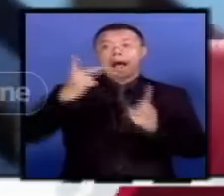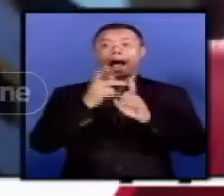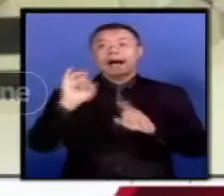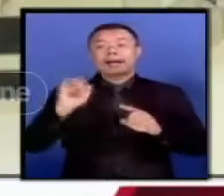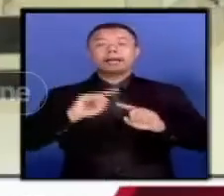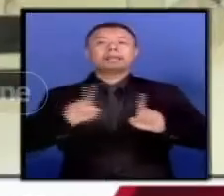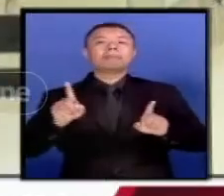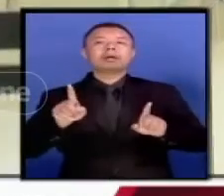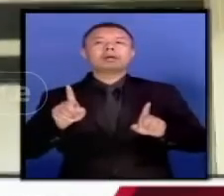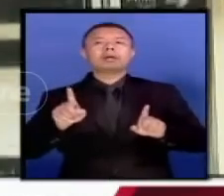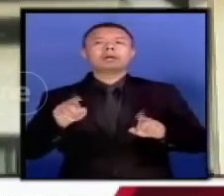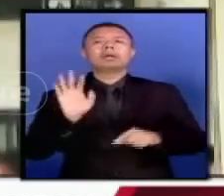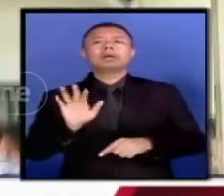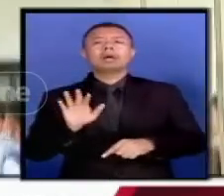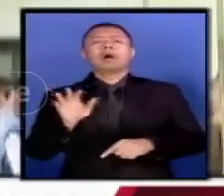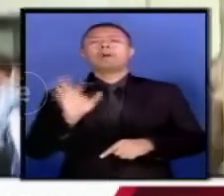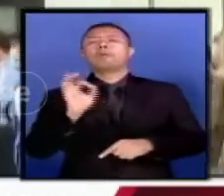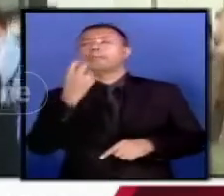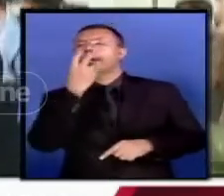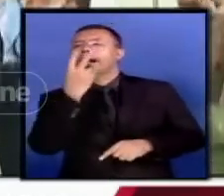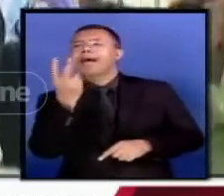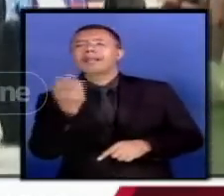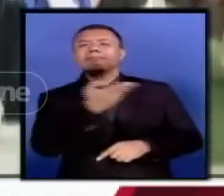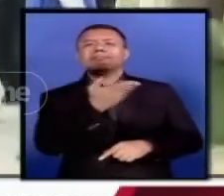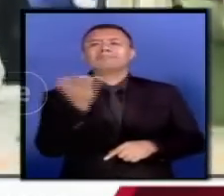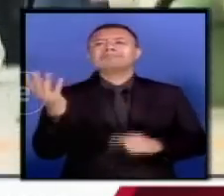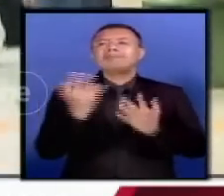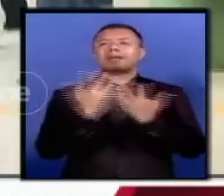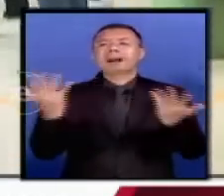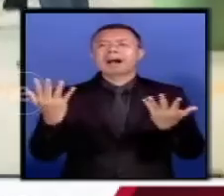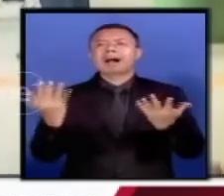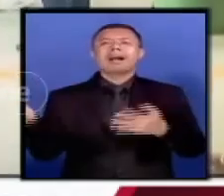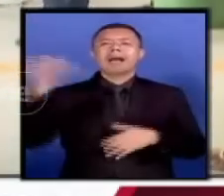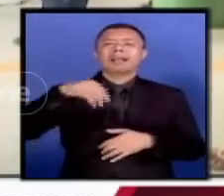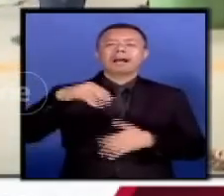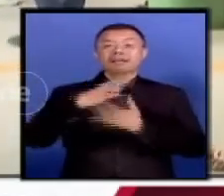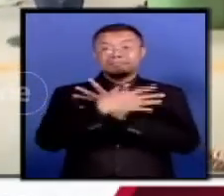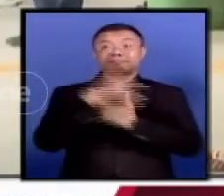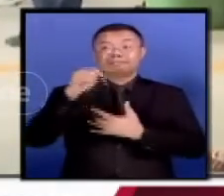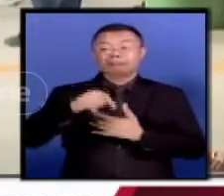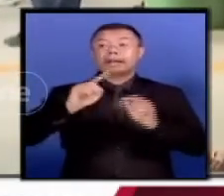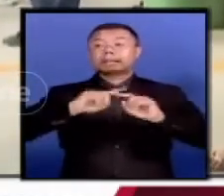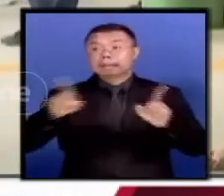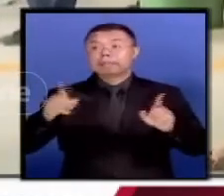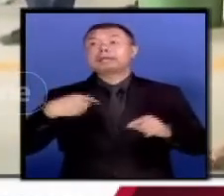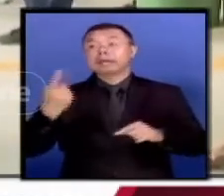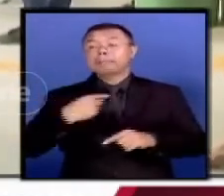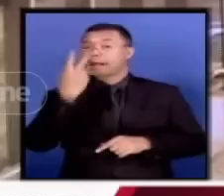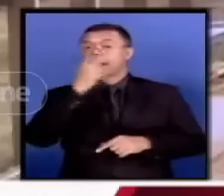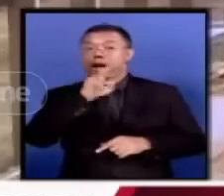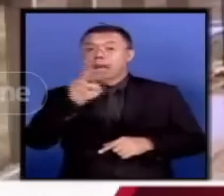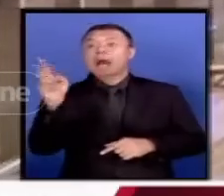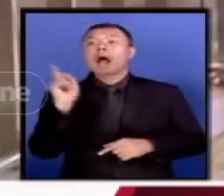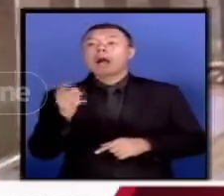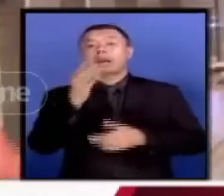Namun sayang sekali Rendra, memang belum terlihat tanda-tanda masyarakat yang berkunjung ke Transjakarta ini. Tapi kami juga melihat tadi